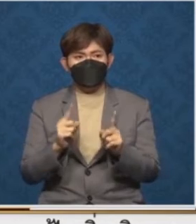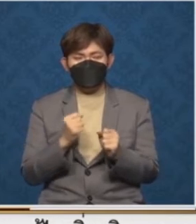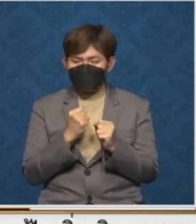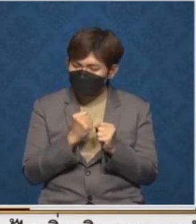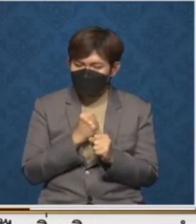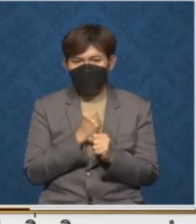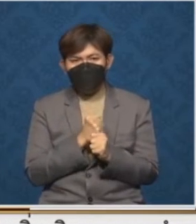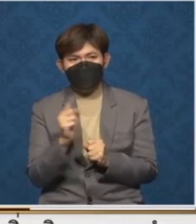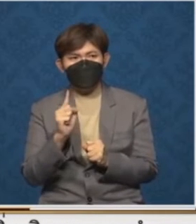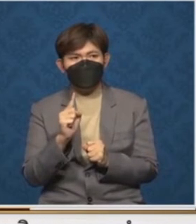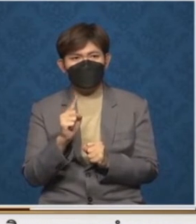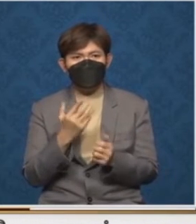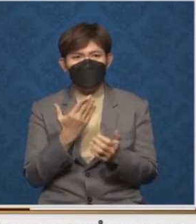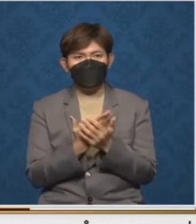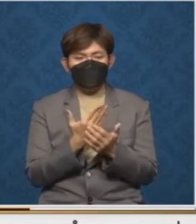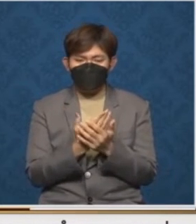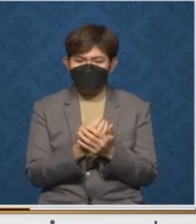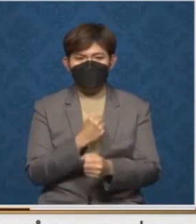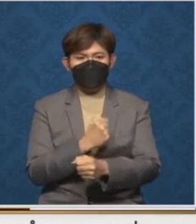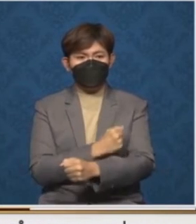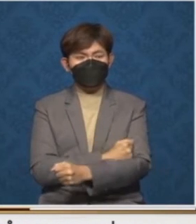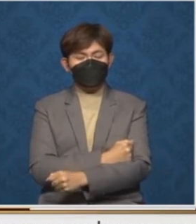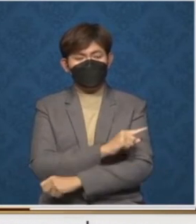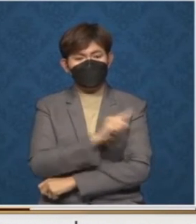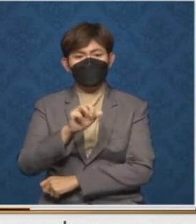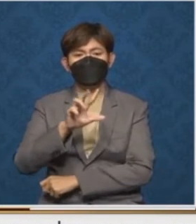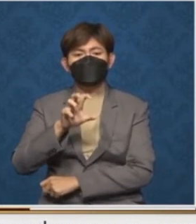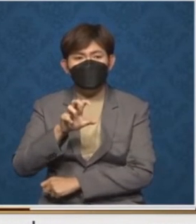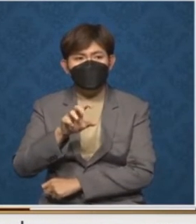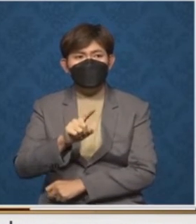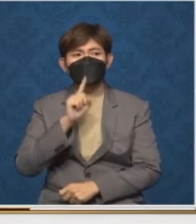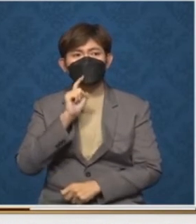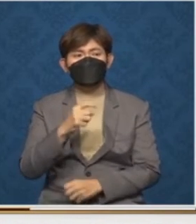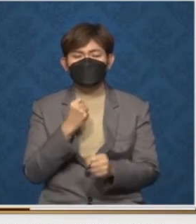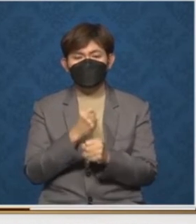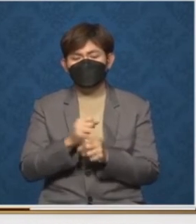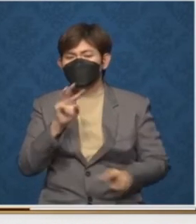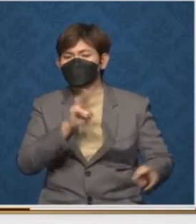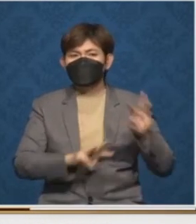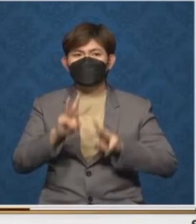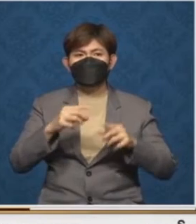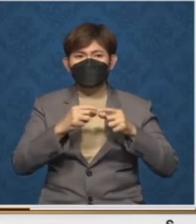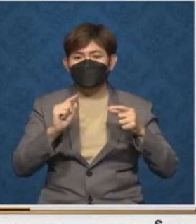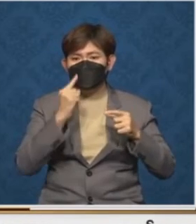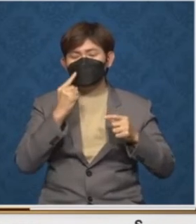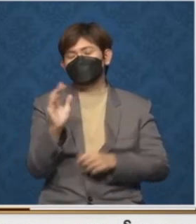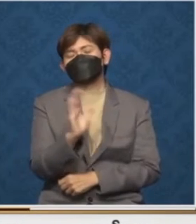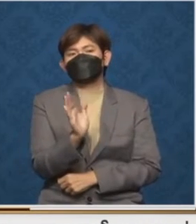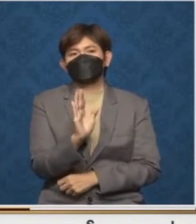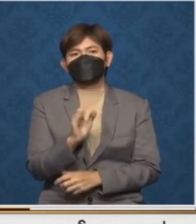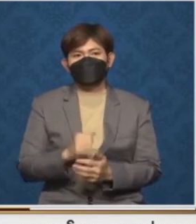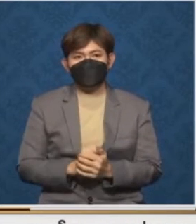ก่อนนะครบในเรื่องนี้มัมีข้อที่จริที่ต้เพีนาโยตากการระเหตุผลในการบริหารประเทศปราชาชนไทย